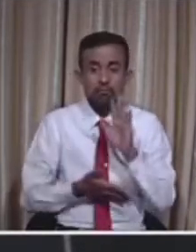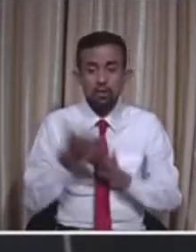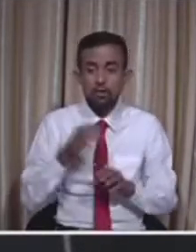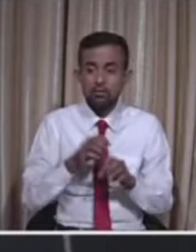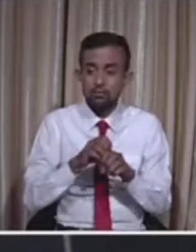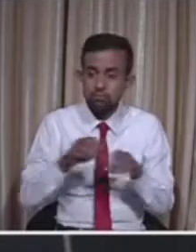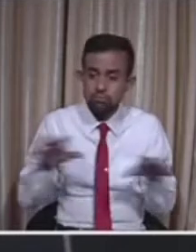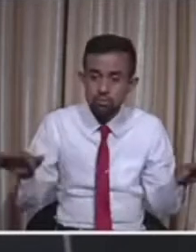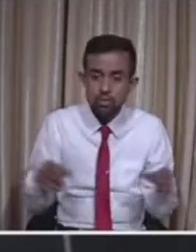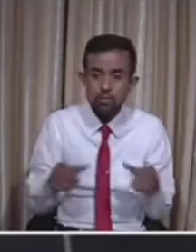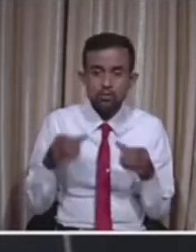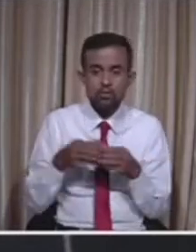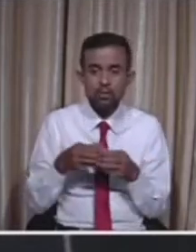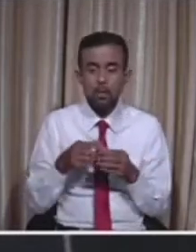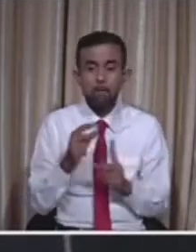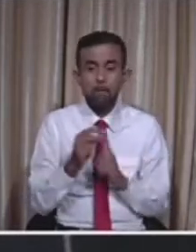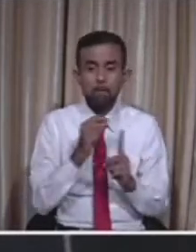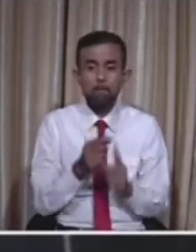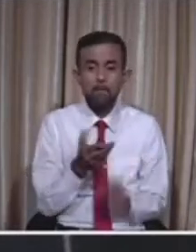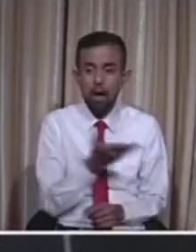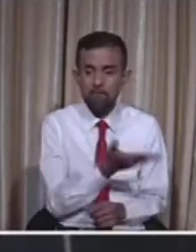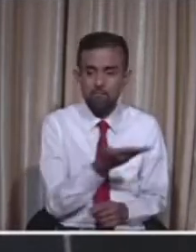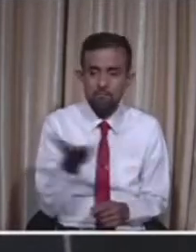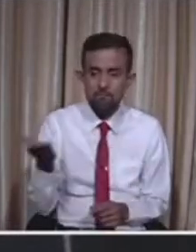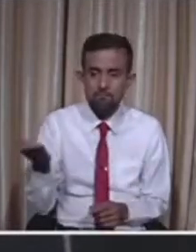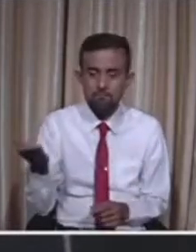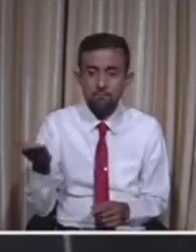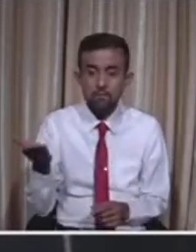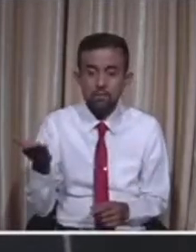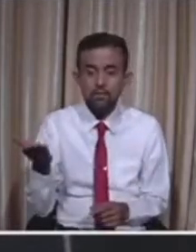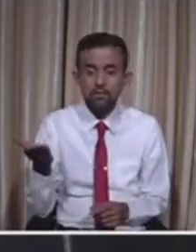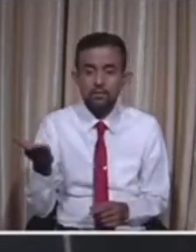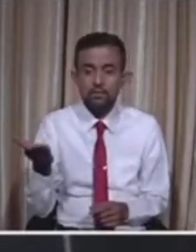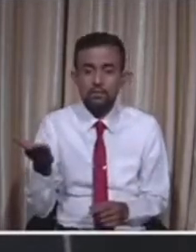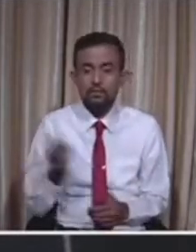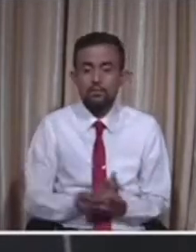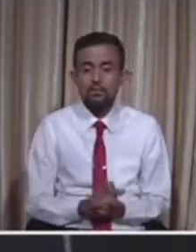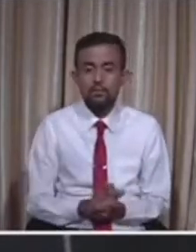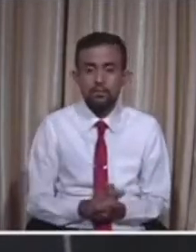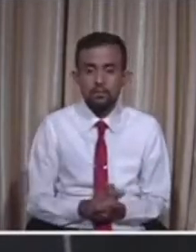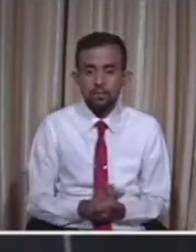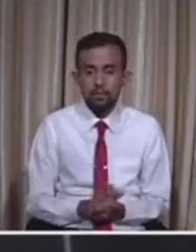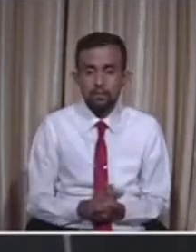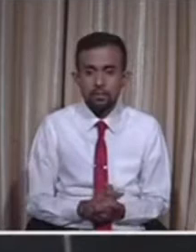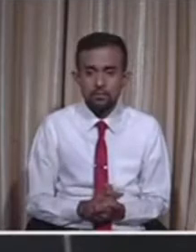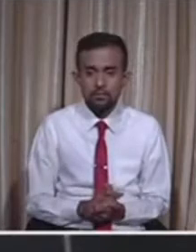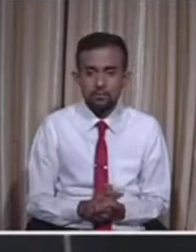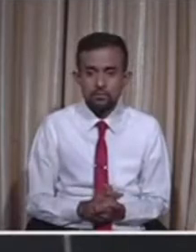පිරිස මේ පාර්ලිමේන්තුවේ ඉන්නවා. මූලාසනාරුවට ගරු මන්ත්‍රීතුමනි